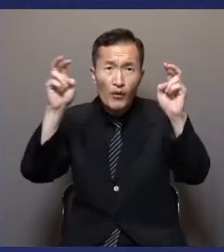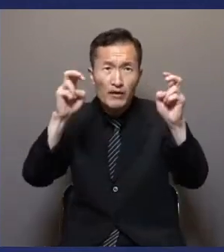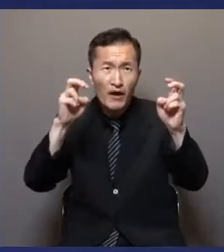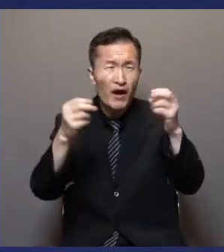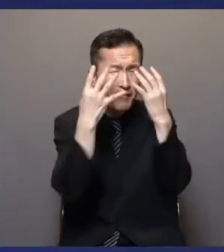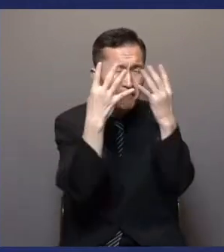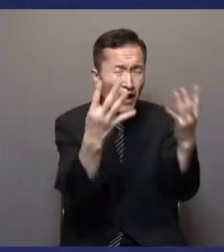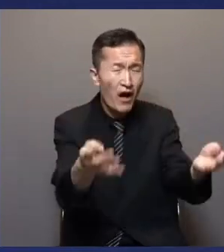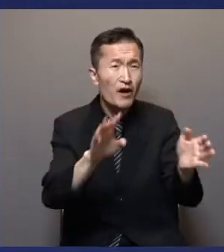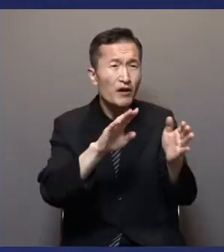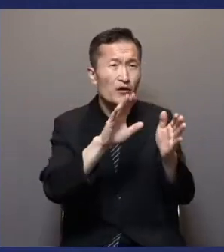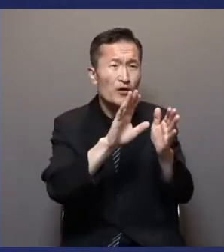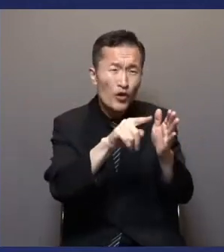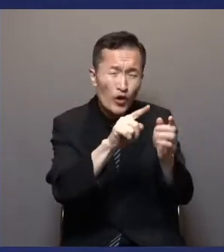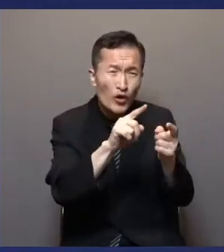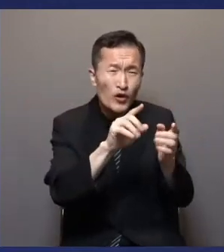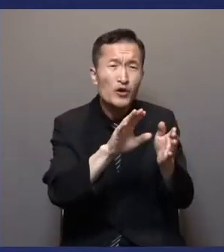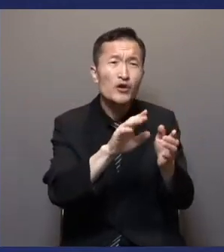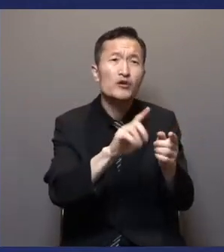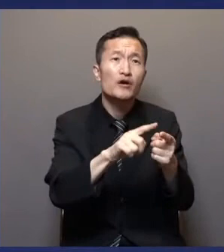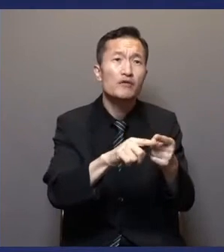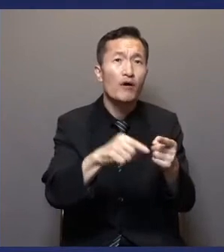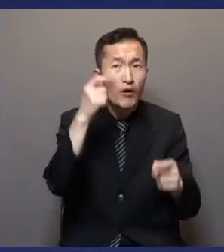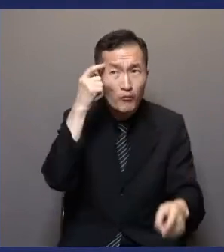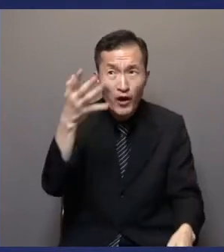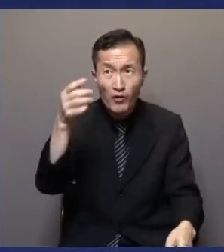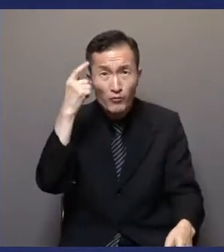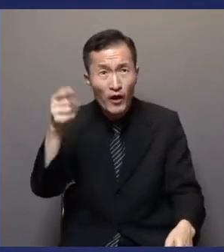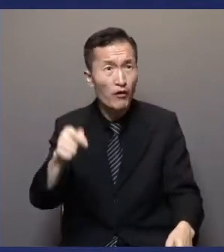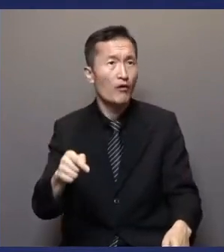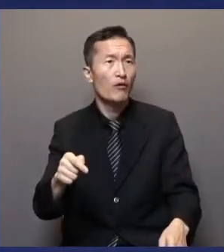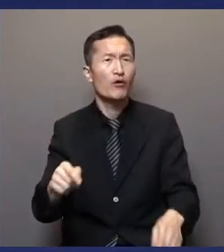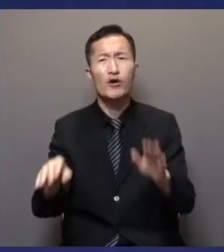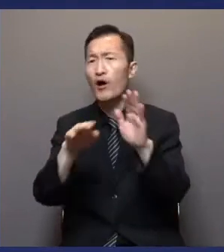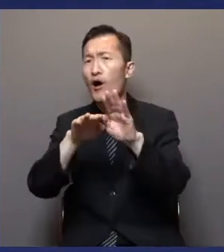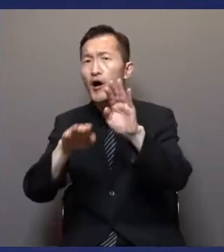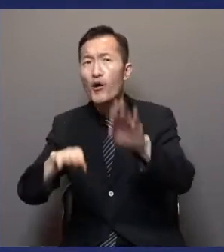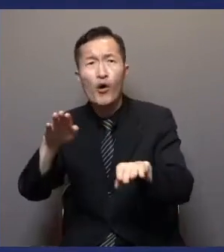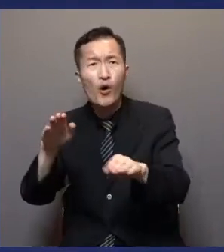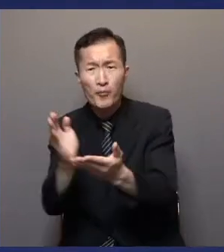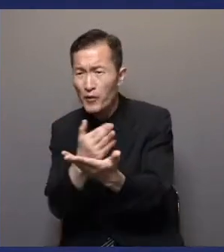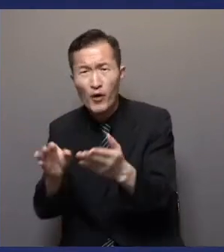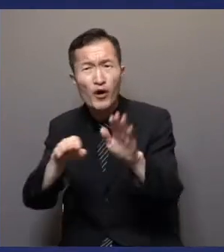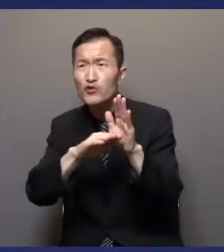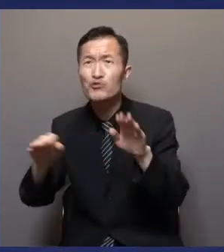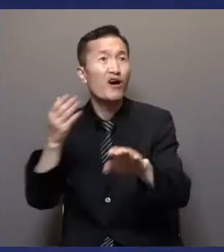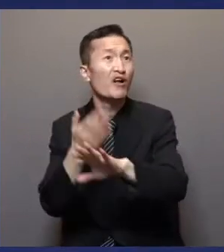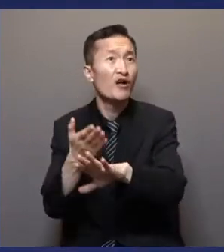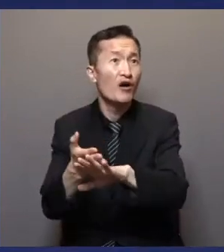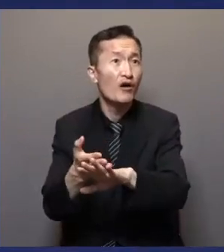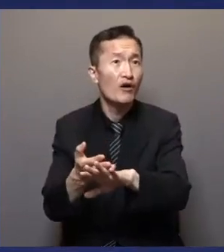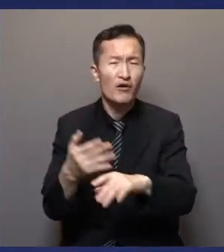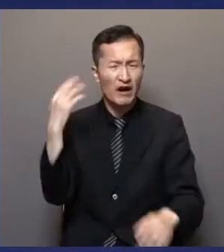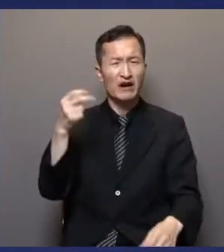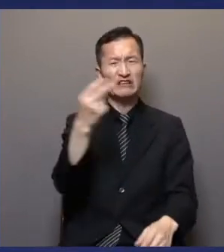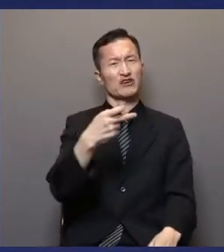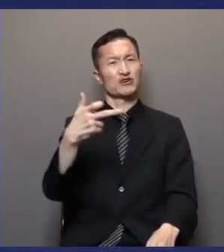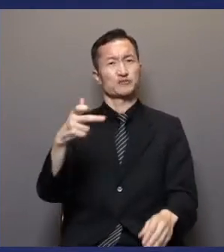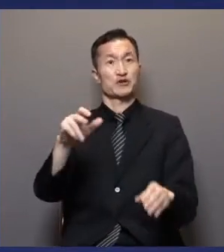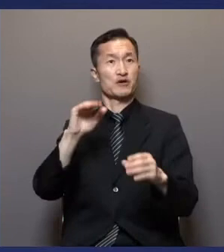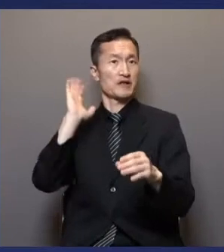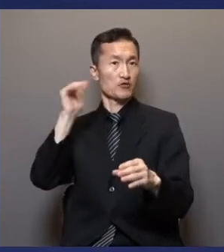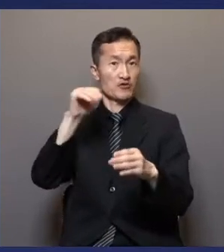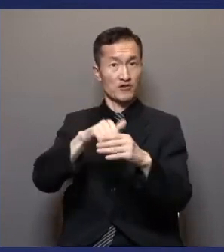차례 물었습니다. 판단 기준이 달라지셨다고 합니다. 이유는 딱 하나입니다. 2017년 대통령 선거 때는 우리